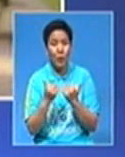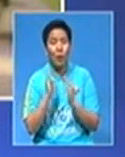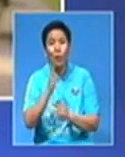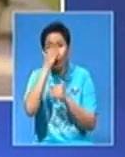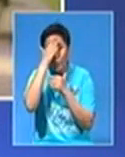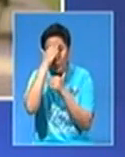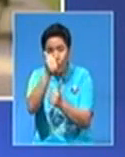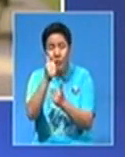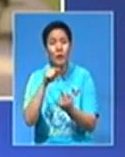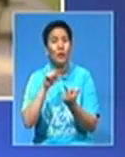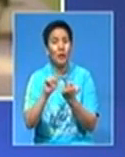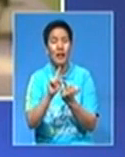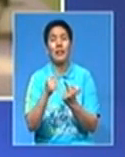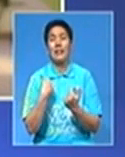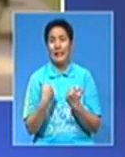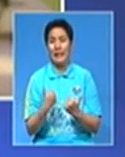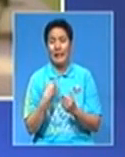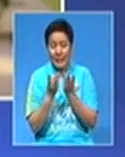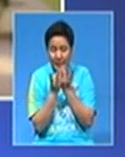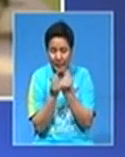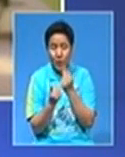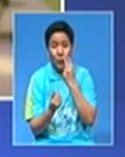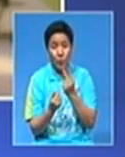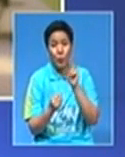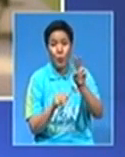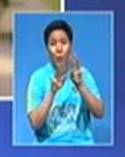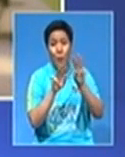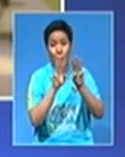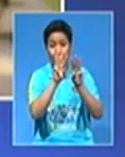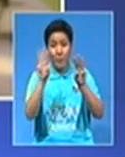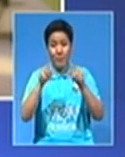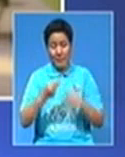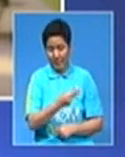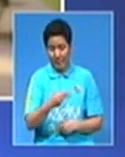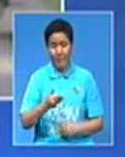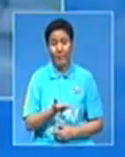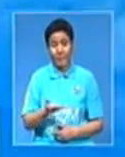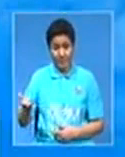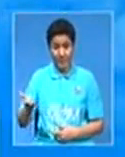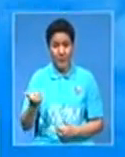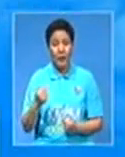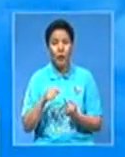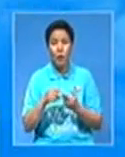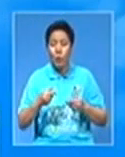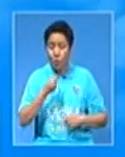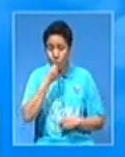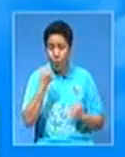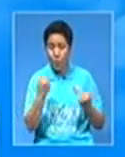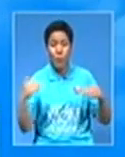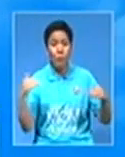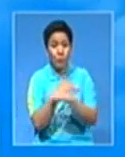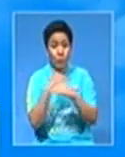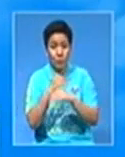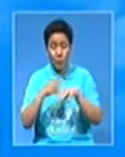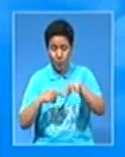ที่สนใจนะครับสามารถติดตามรายละเอียดเพิ่มเติมได้จากเว็บไซต์ด้านล่างนี้นะครับสำหรับการจราจรบนเส้นทางและพื้นที่โดยรอ